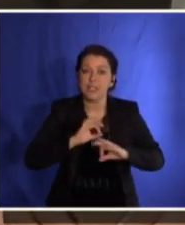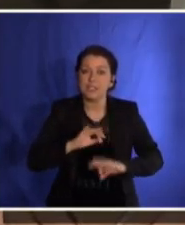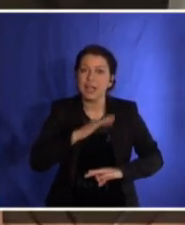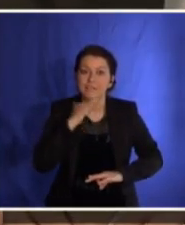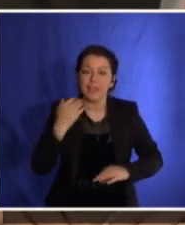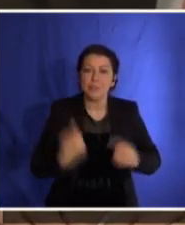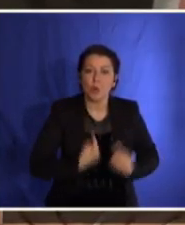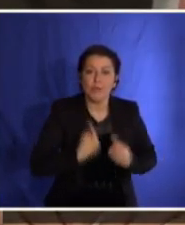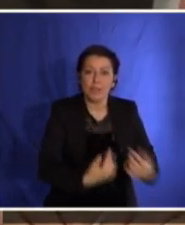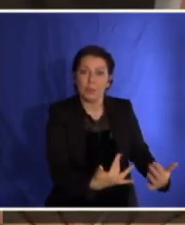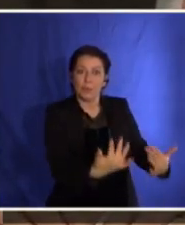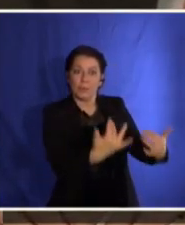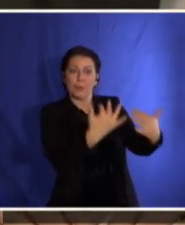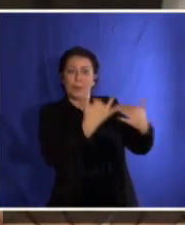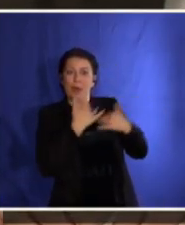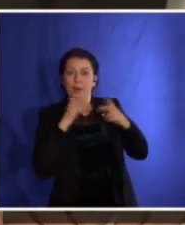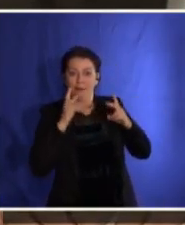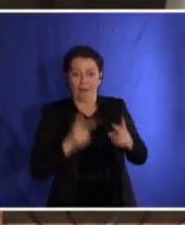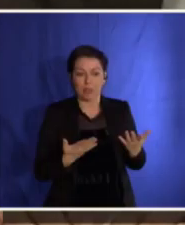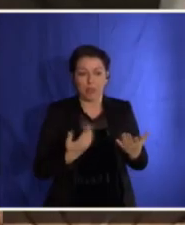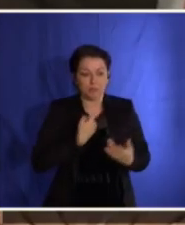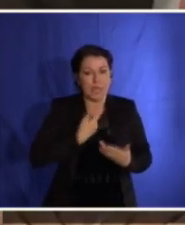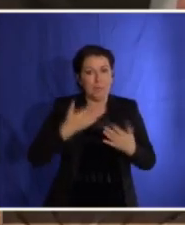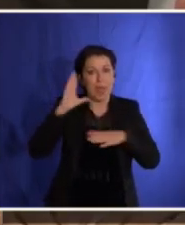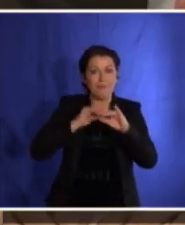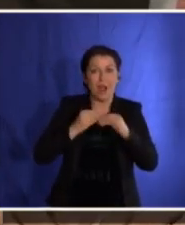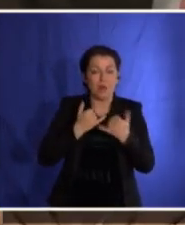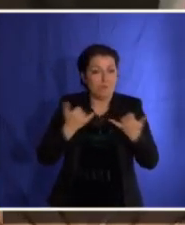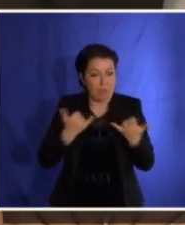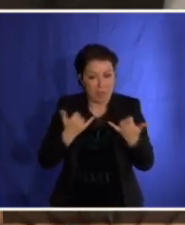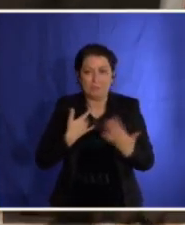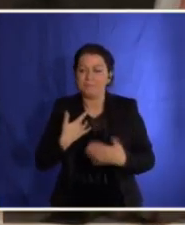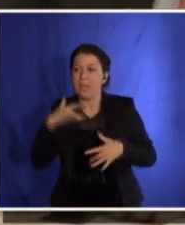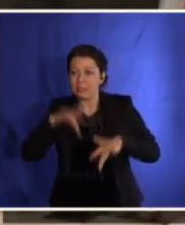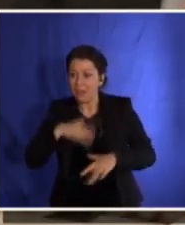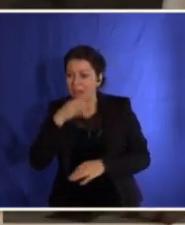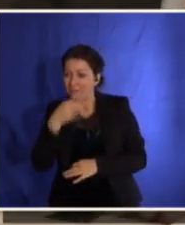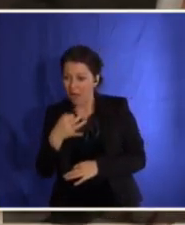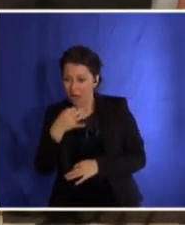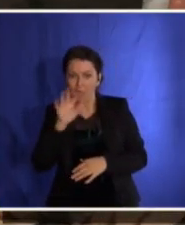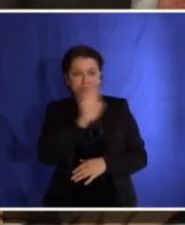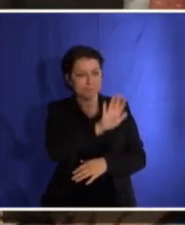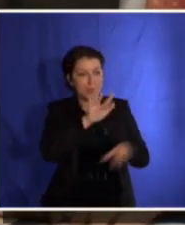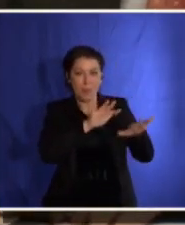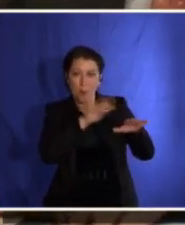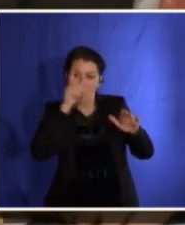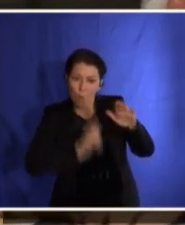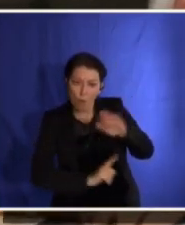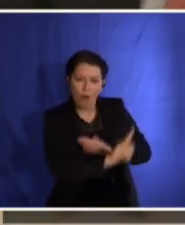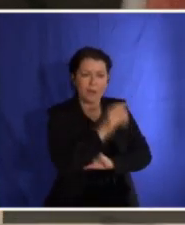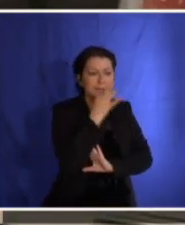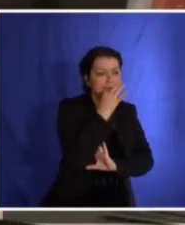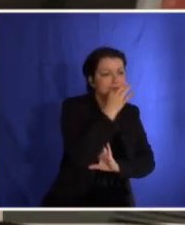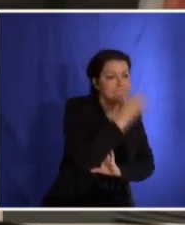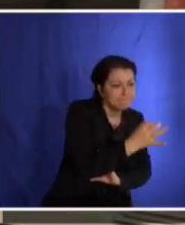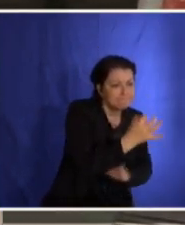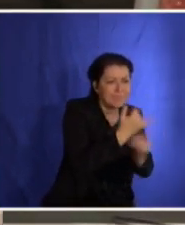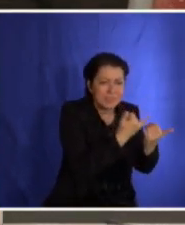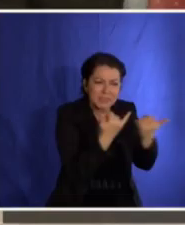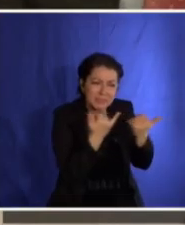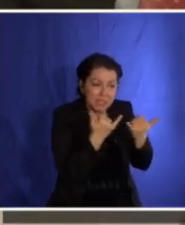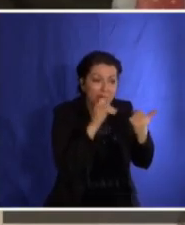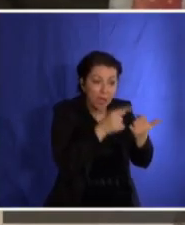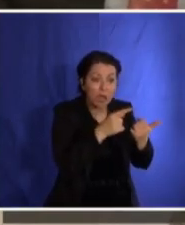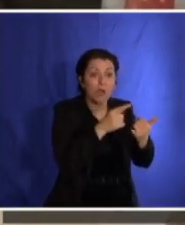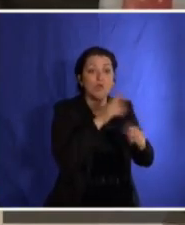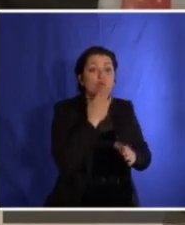Also ich habe immer die Erfahrung gemacht, man geht mit einer Frage zu ihr ins Büro hinein, du kommst nicht nur mit einer Antwort raus, sondern du kommst mit